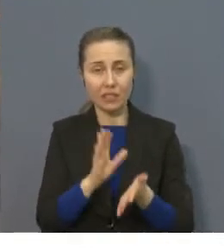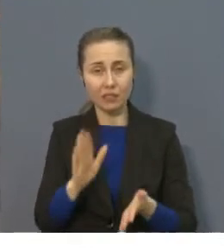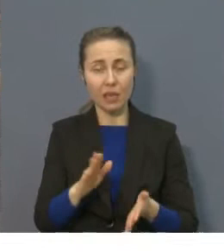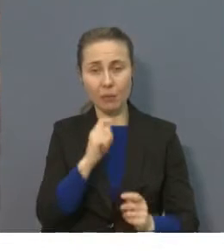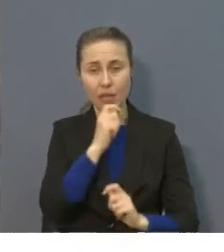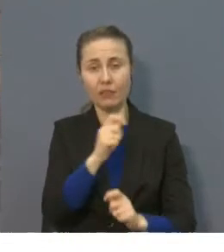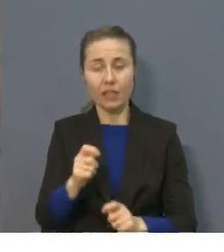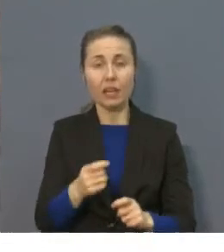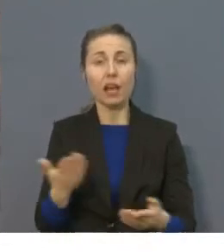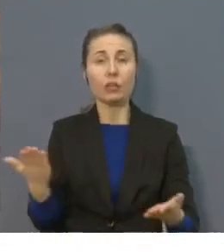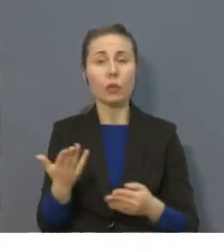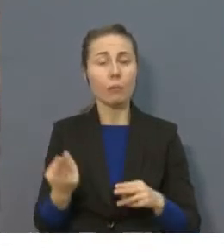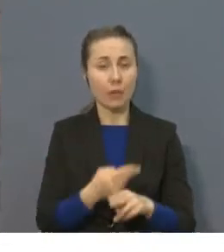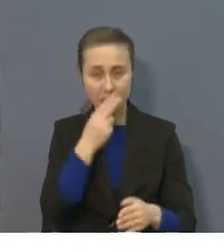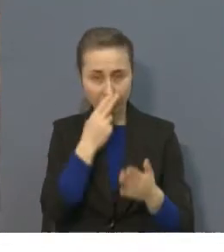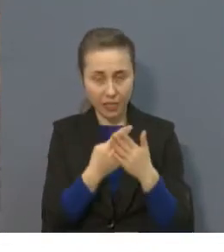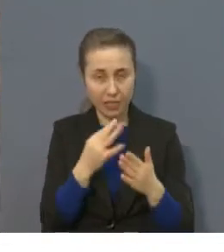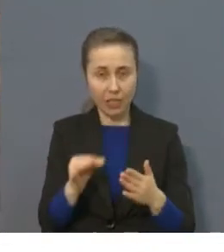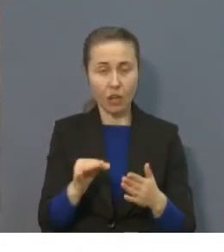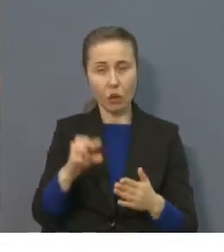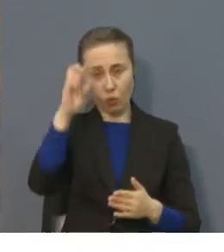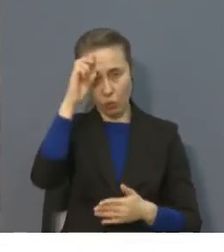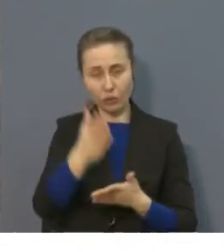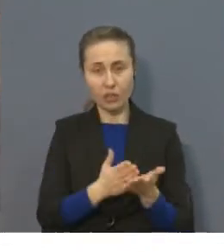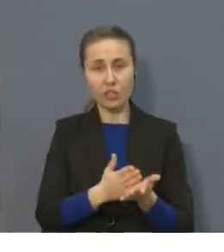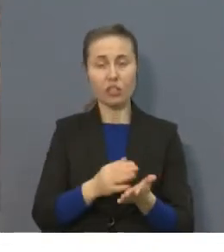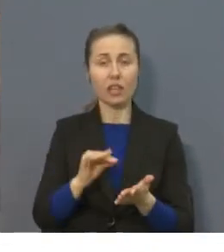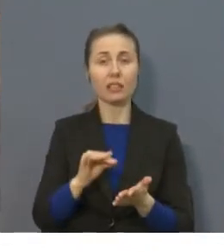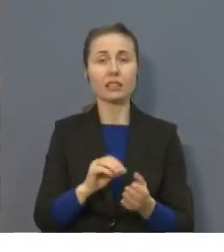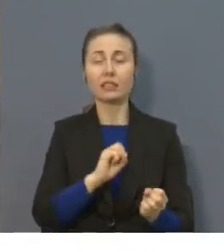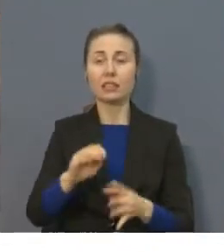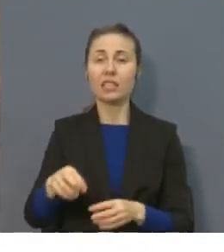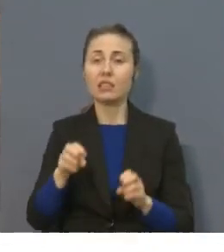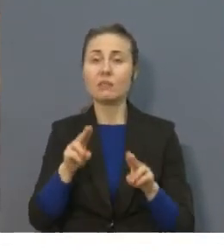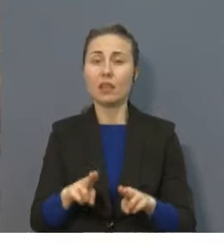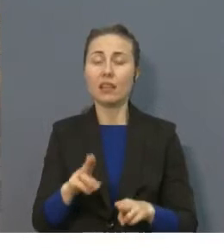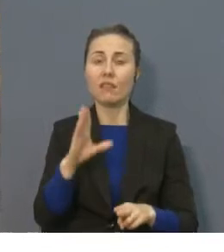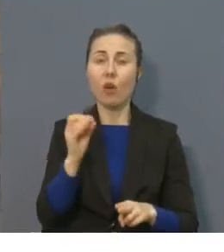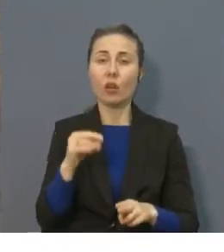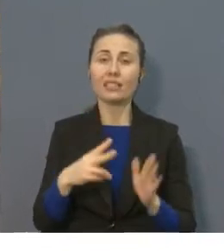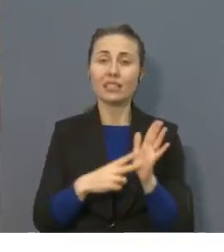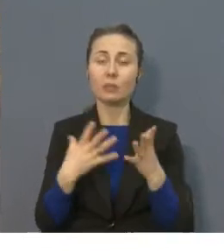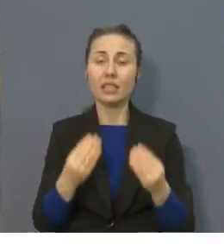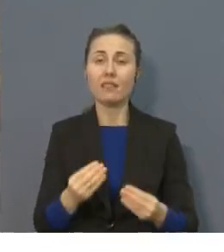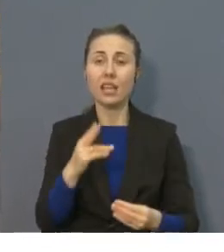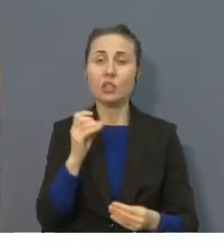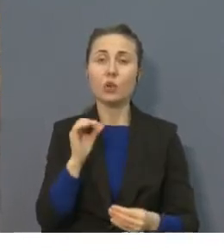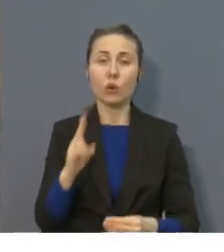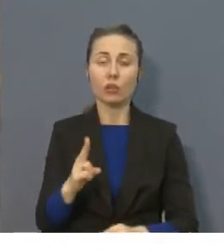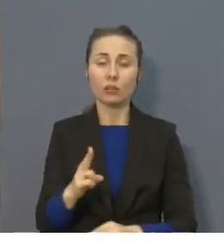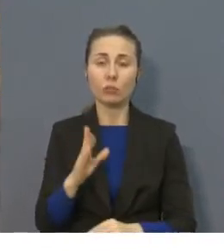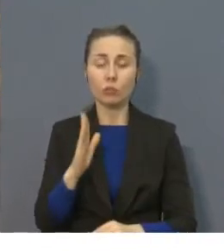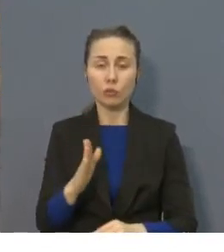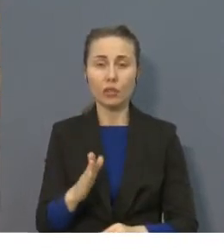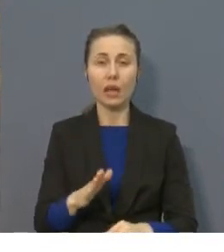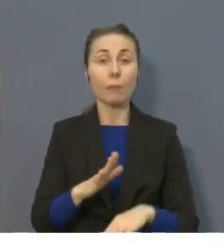Егер де сыйлық мемлекеттік қызметшінің келісуінсіз ұсынылса, ондай бұл тарту 7 күн ішінде арнайы қорға тапсырылуға тиіс.